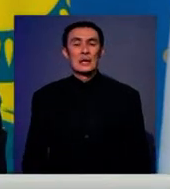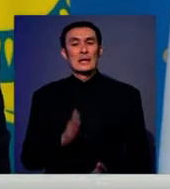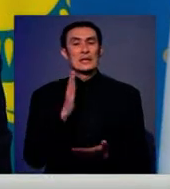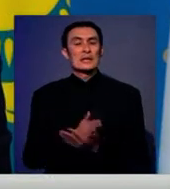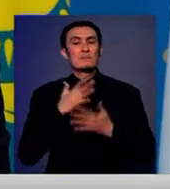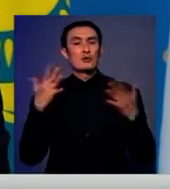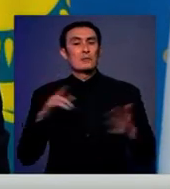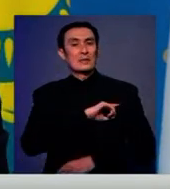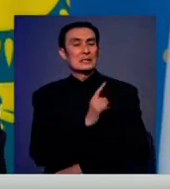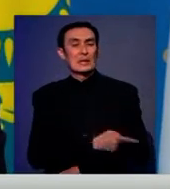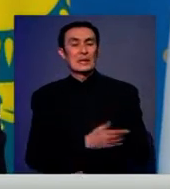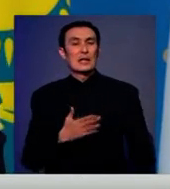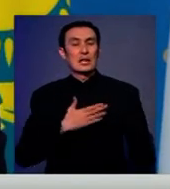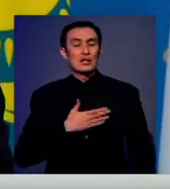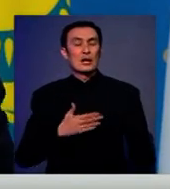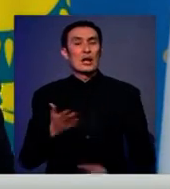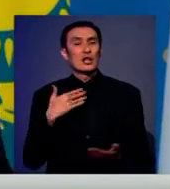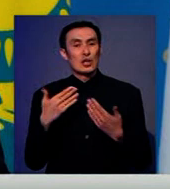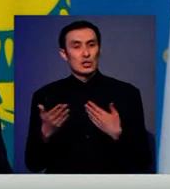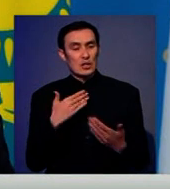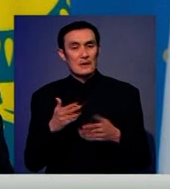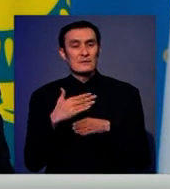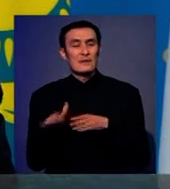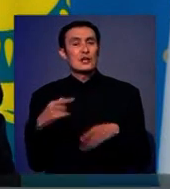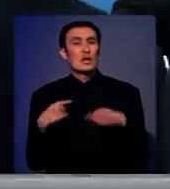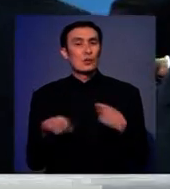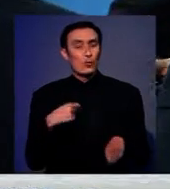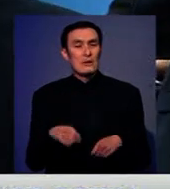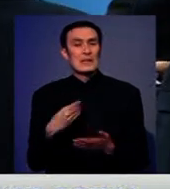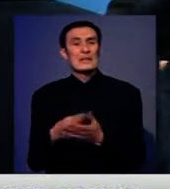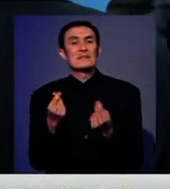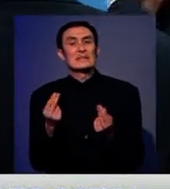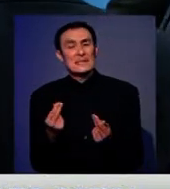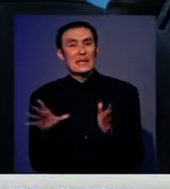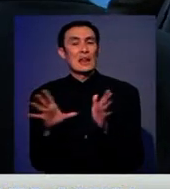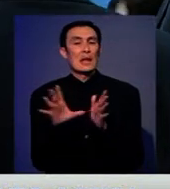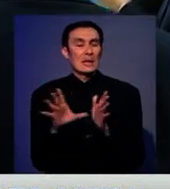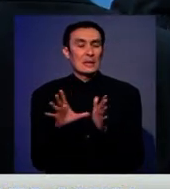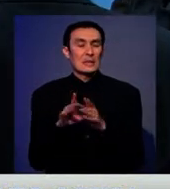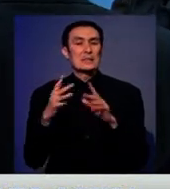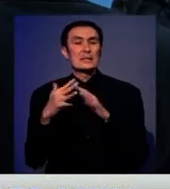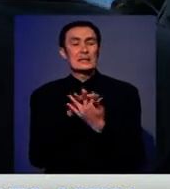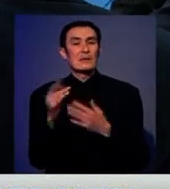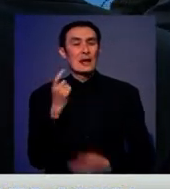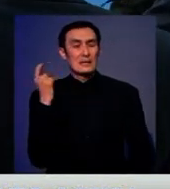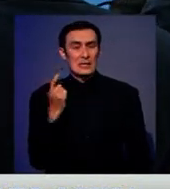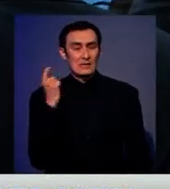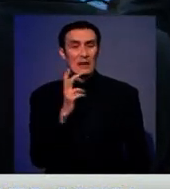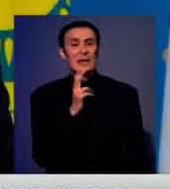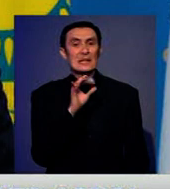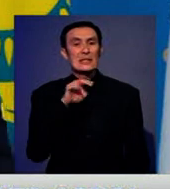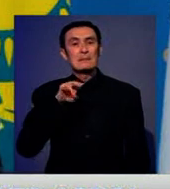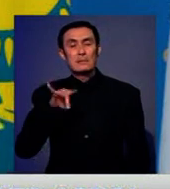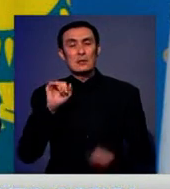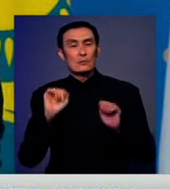Есть огромный потенциал для наших двусторонних отношений в сфере торговли, инвестиций, энергетики и сельском хозяйстве. Кипр может